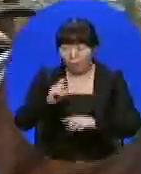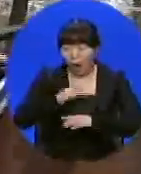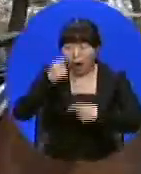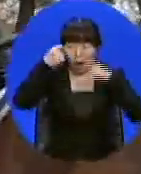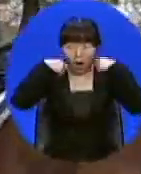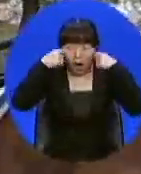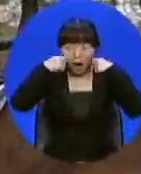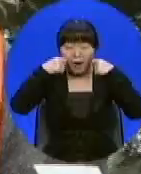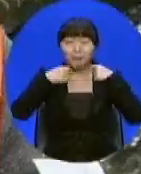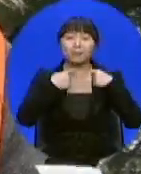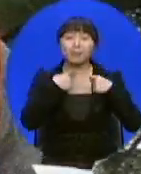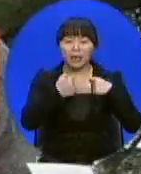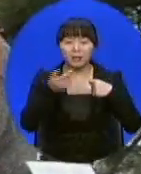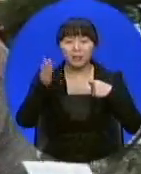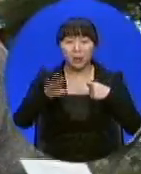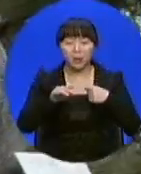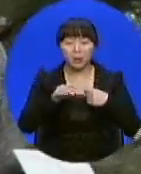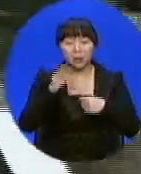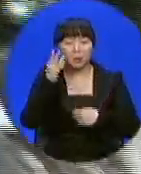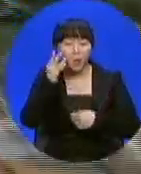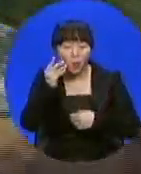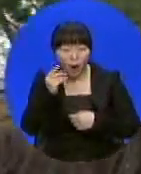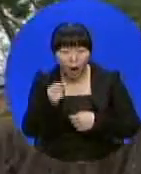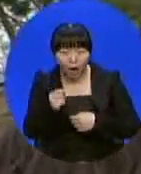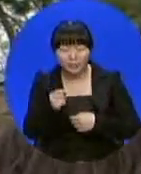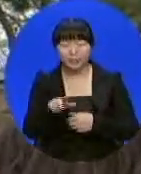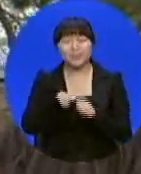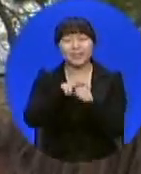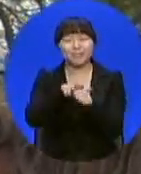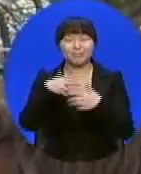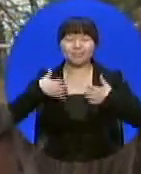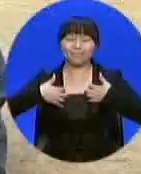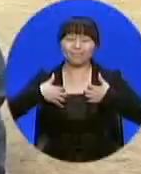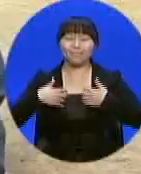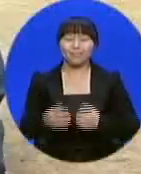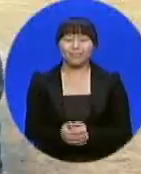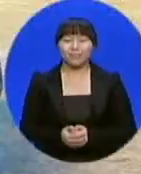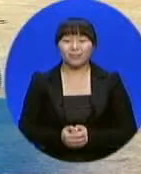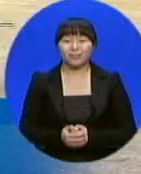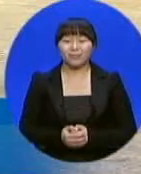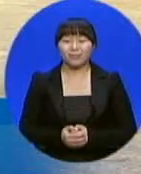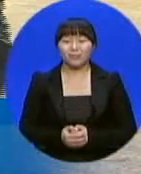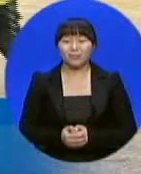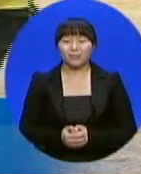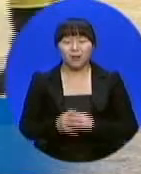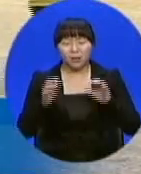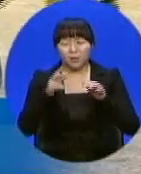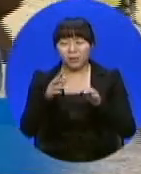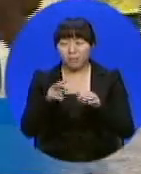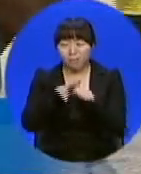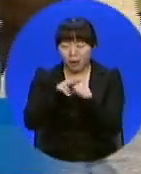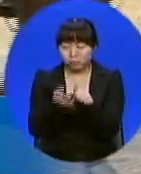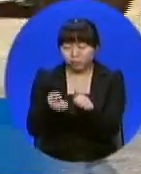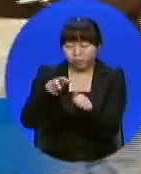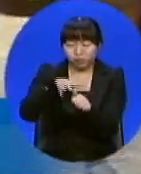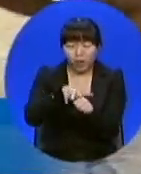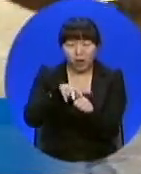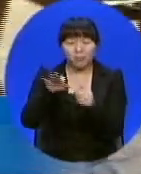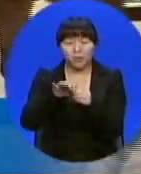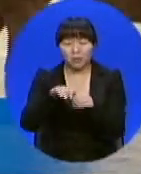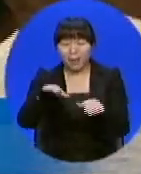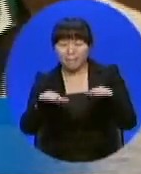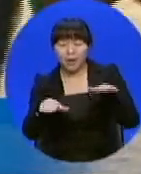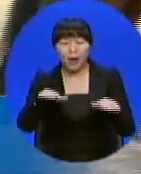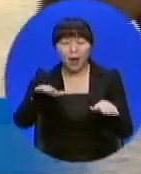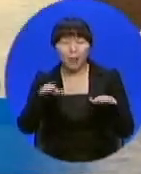울음을 터뜨리기도 하지만 금세 적응한 듯 승마를 즐기기 시작합니다. 그래서 아이들이 말 위에 올라가면 균형을 잡으려고